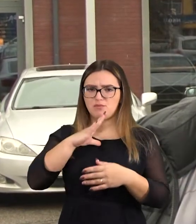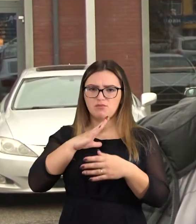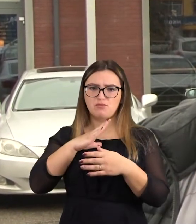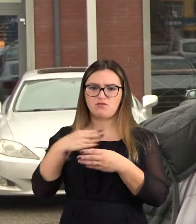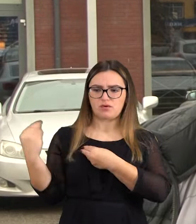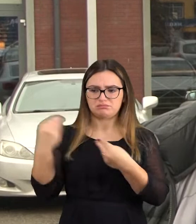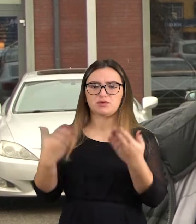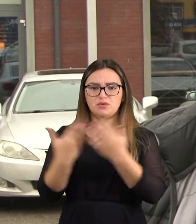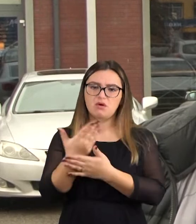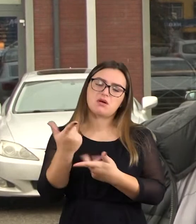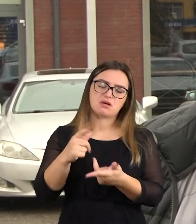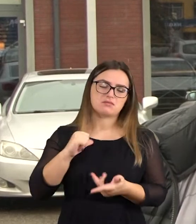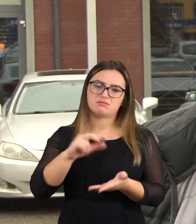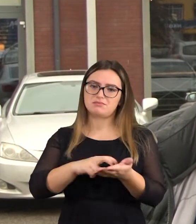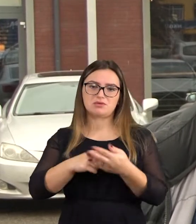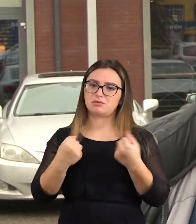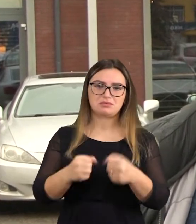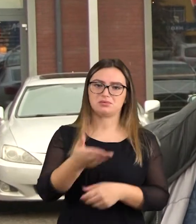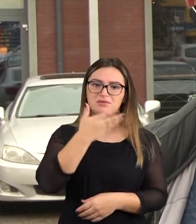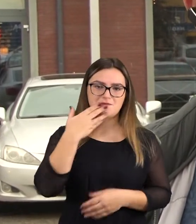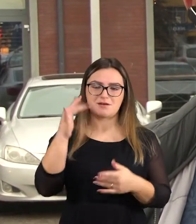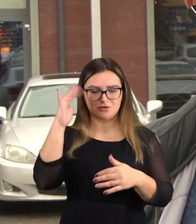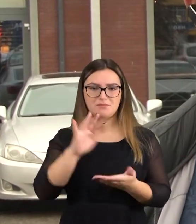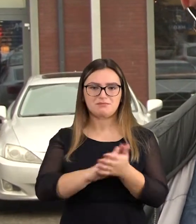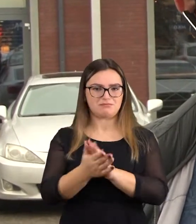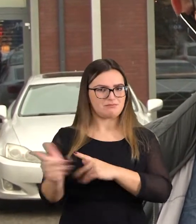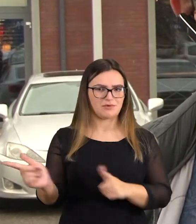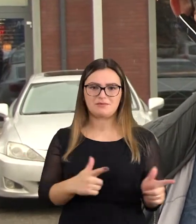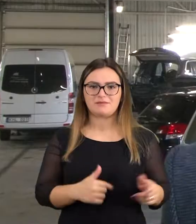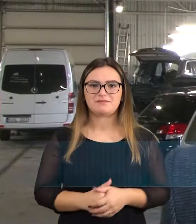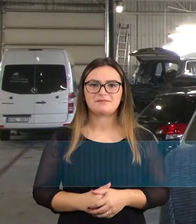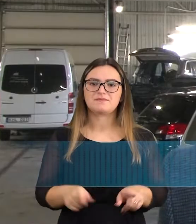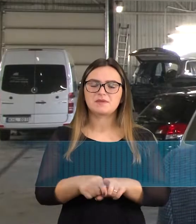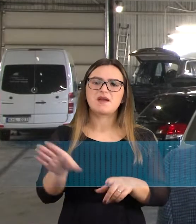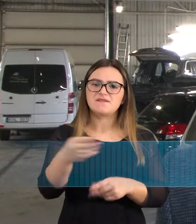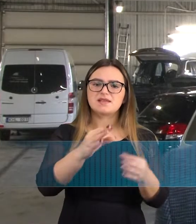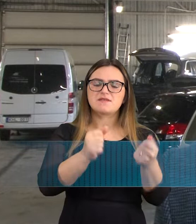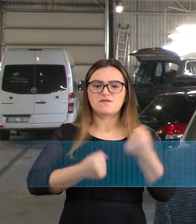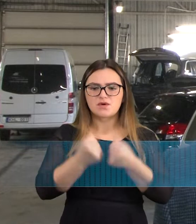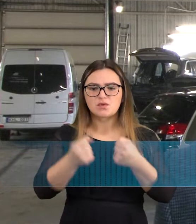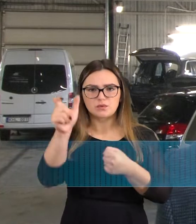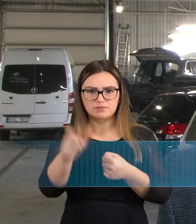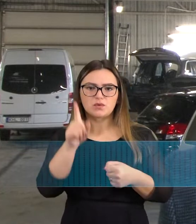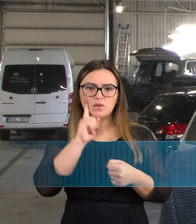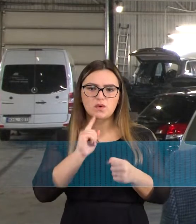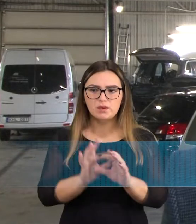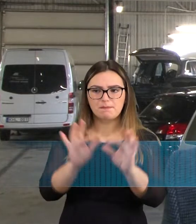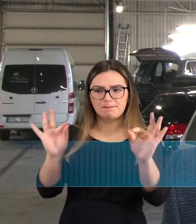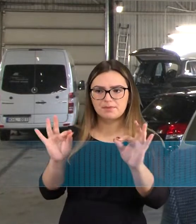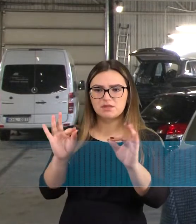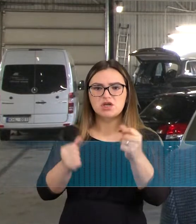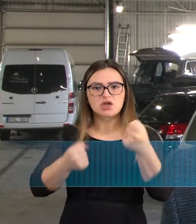prieš porą savaičių, tai aš jau be baimės važiuoju, žiemai pasiruošęs. Kiekvienam vairuotojui siūlyčiau važiuoti prieš